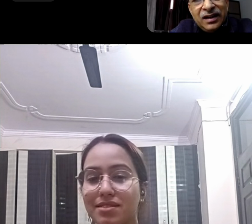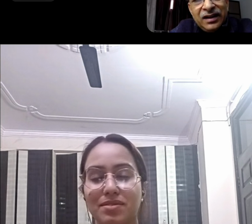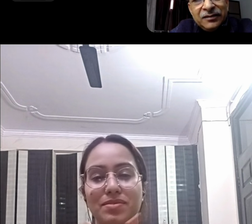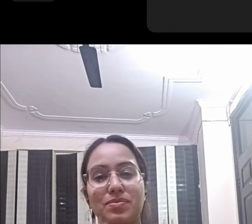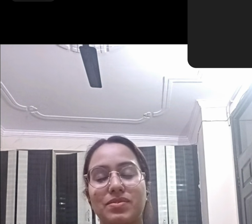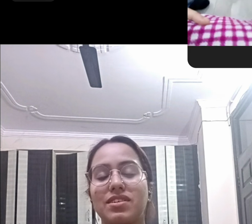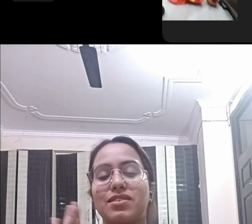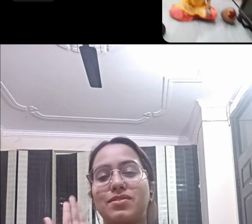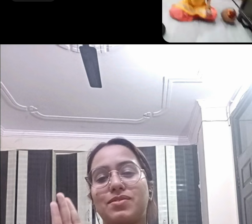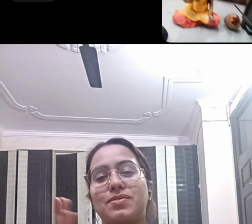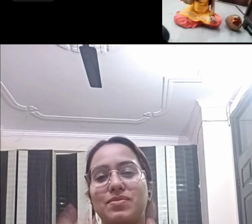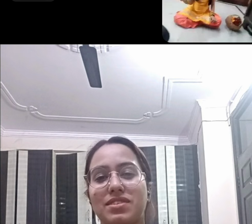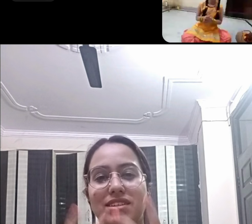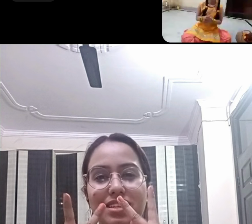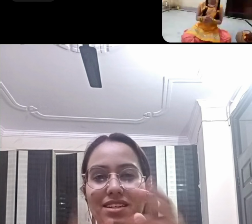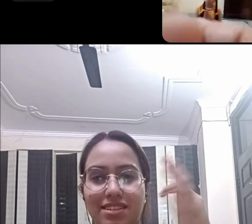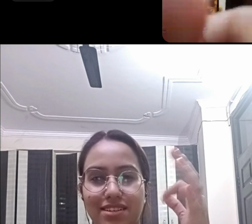देख।